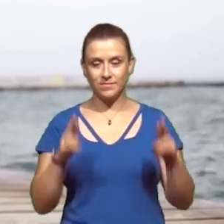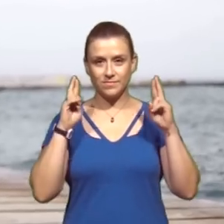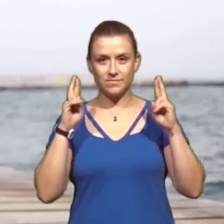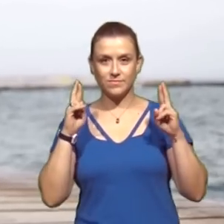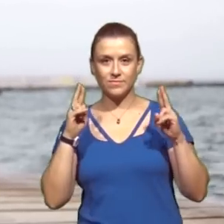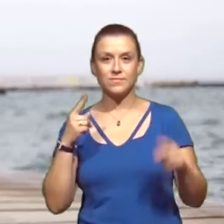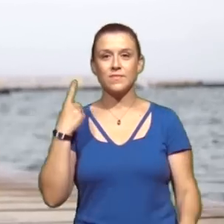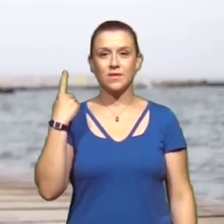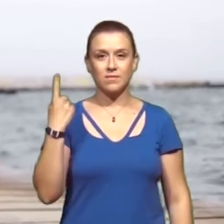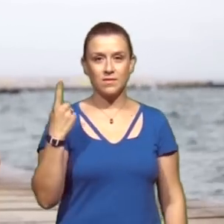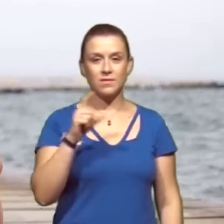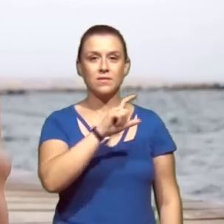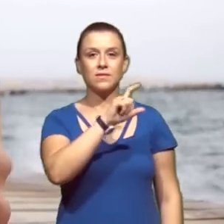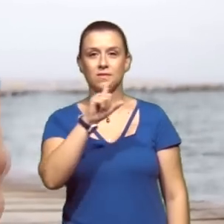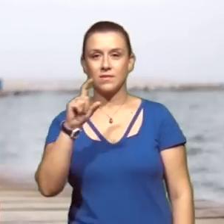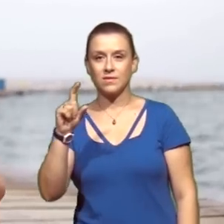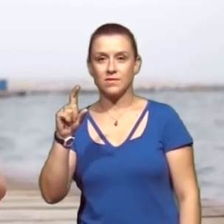Να κρατούσε μια